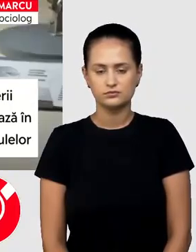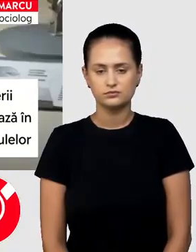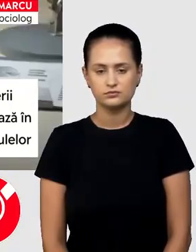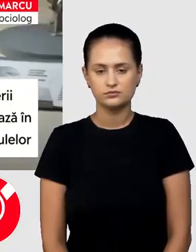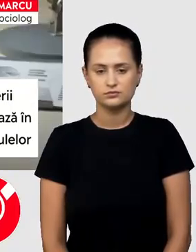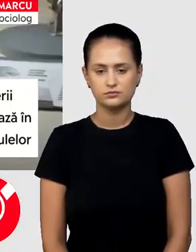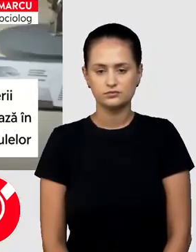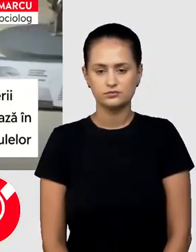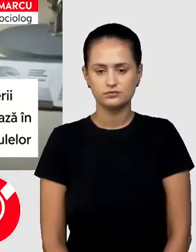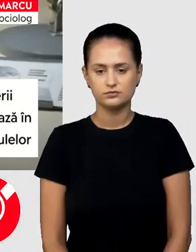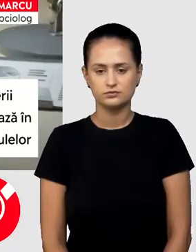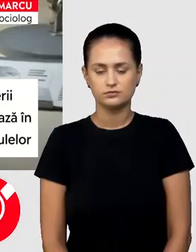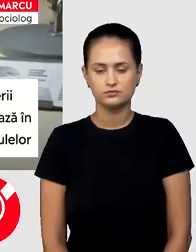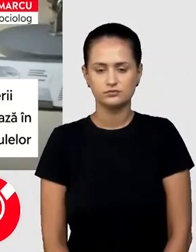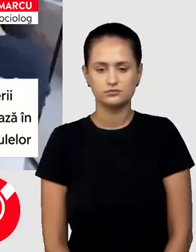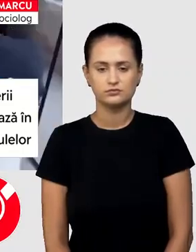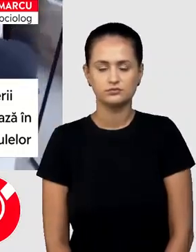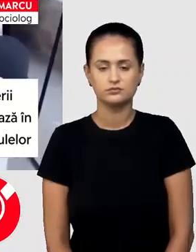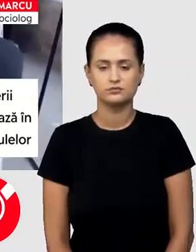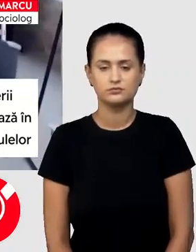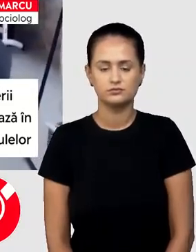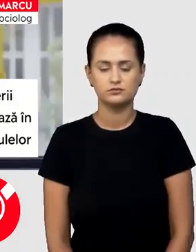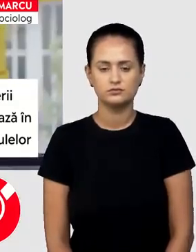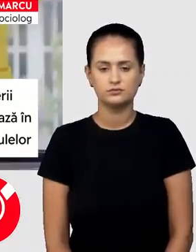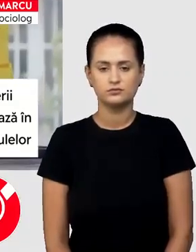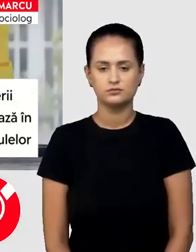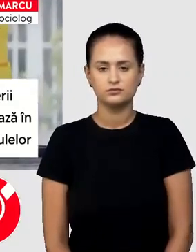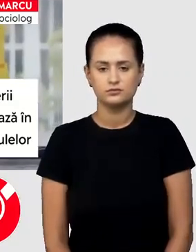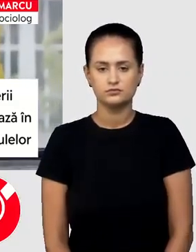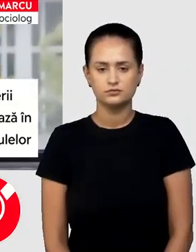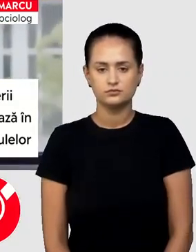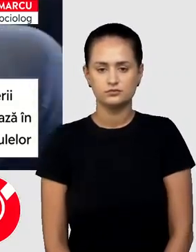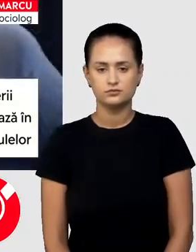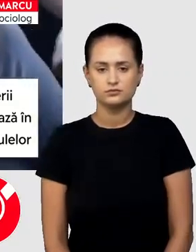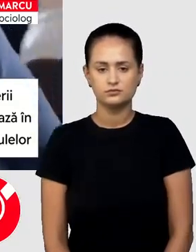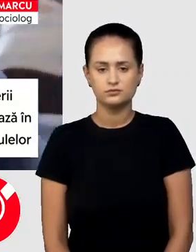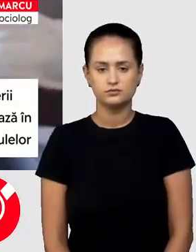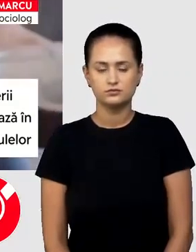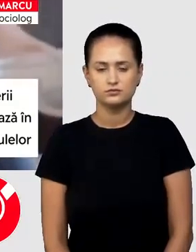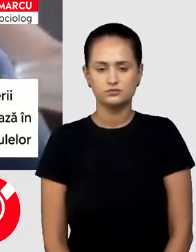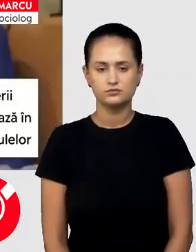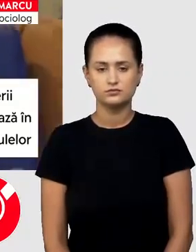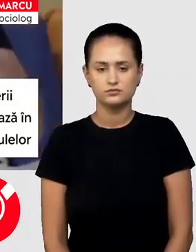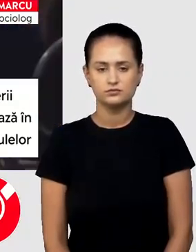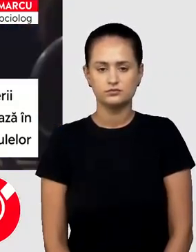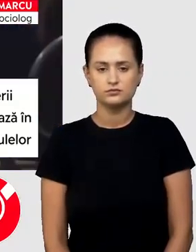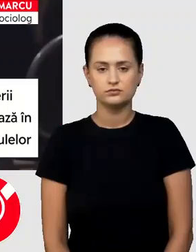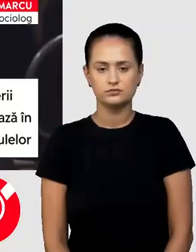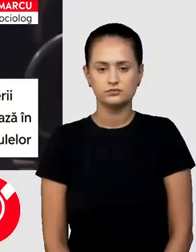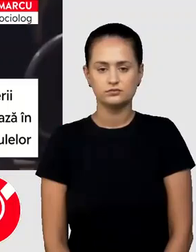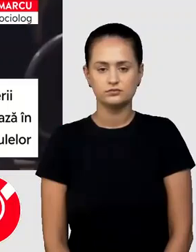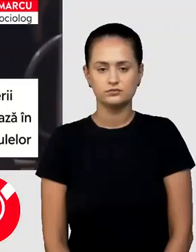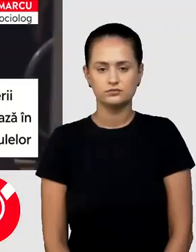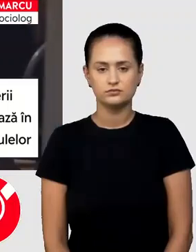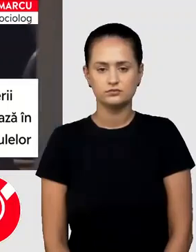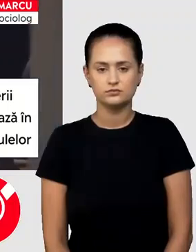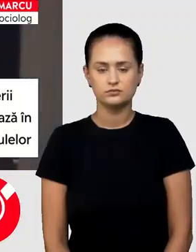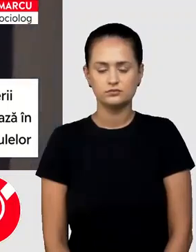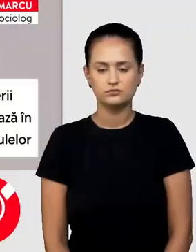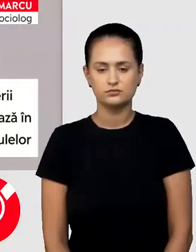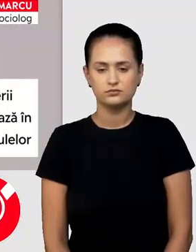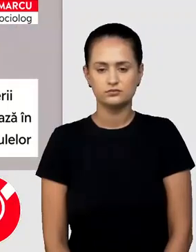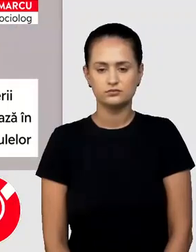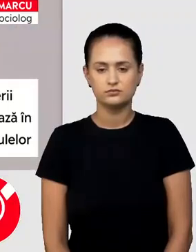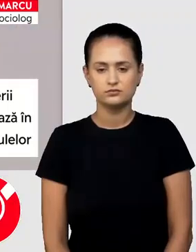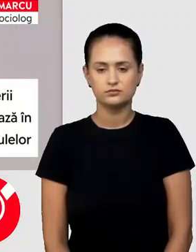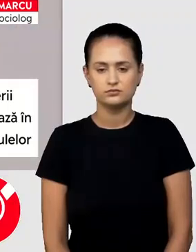Cele 4 regiuni care sunt la capătul opus sunt regiunea de centru, regiunea de sud-est, regiunea de sud-vest și regiunea de sud, cu